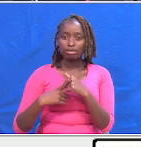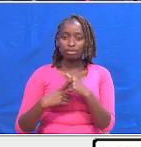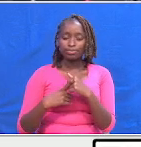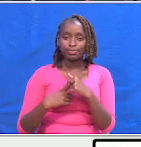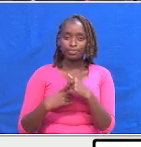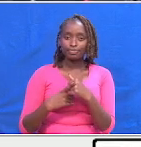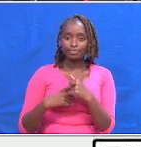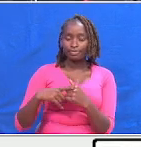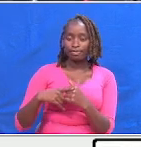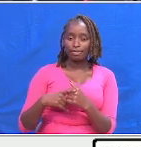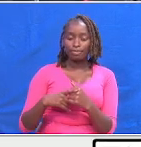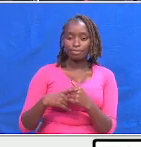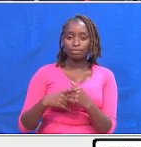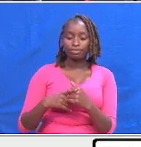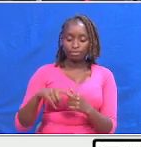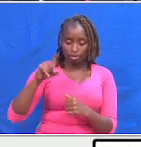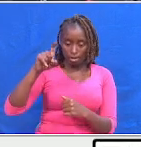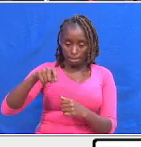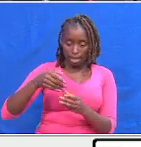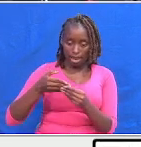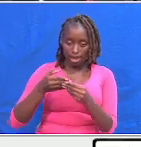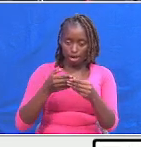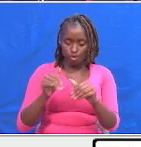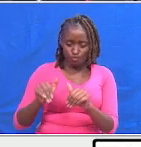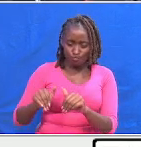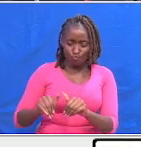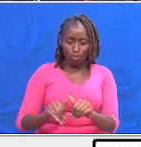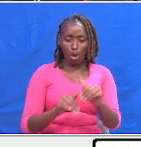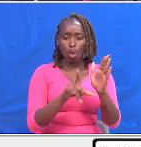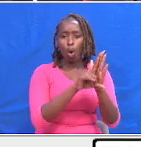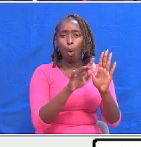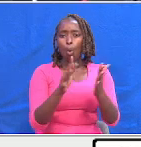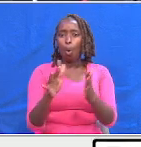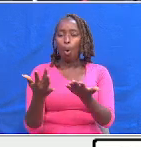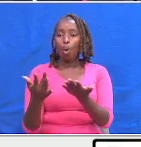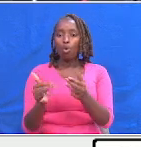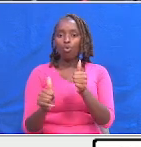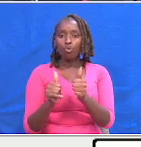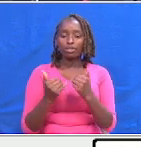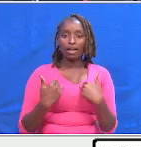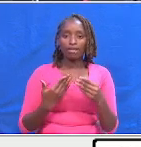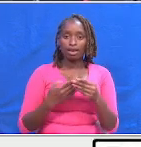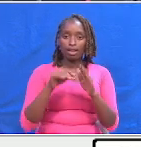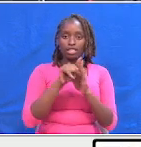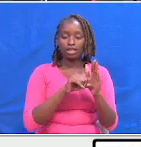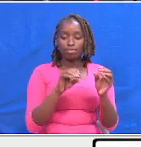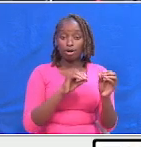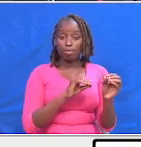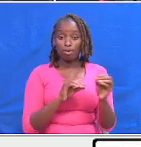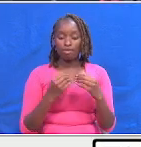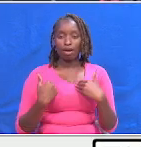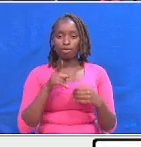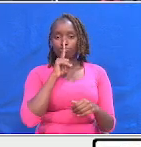The government must take the lead in following the law which the leadership took an oath